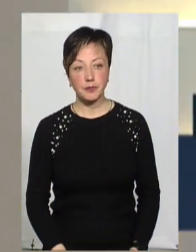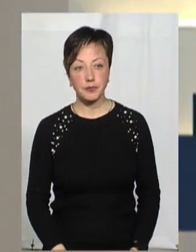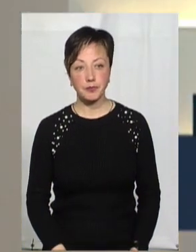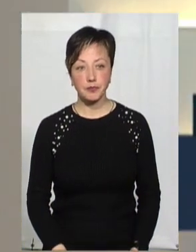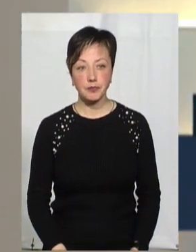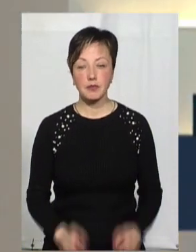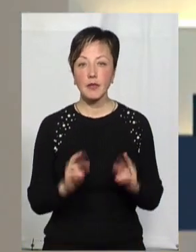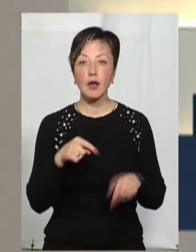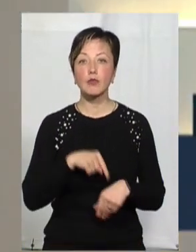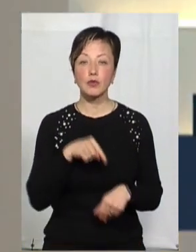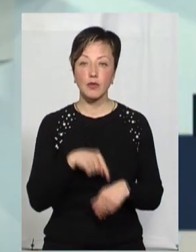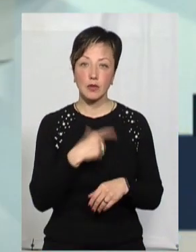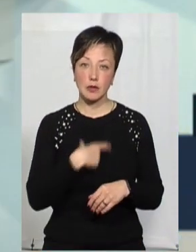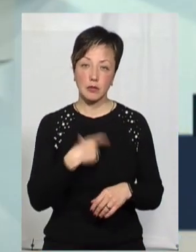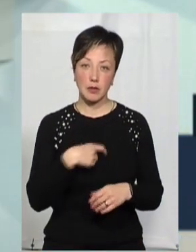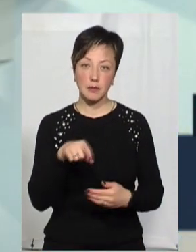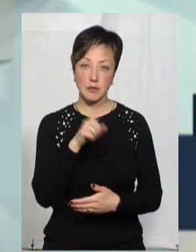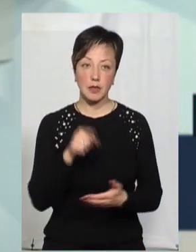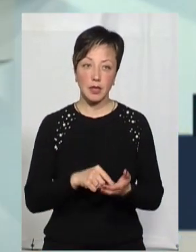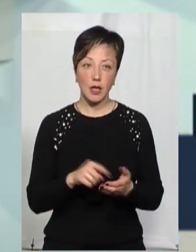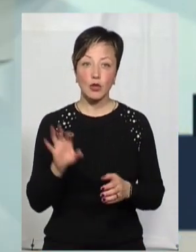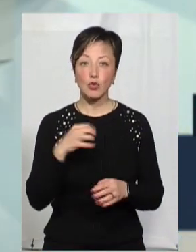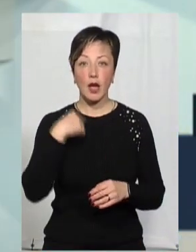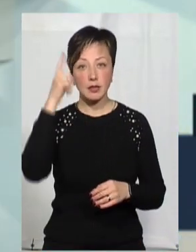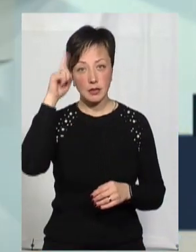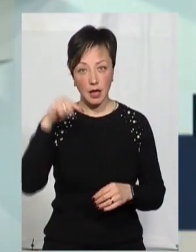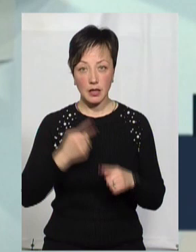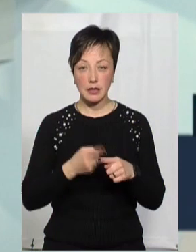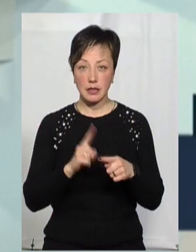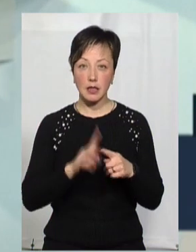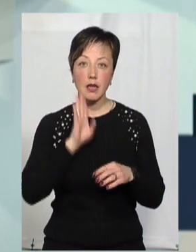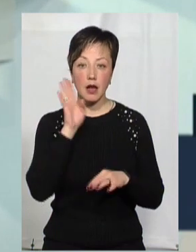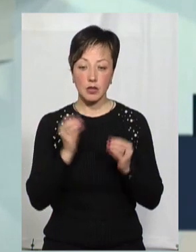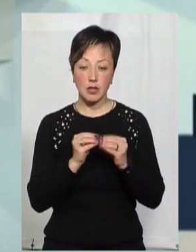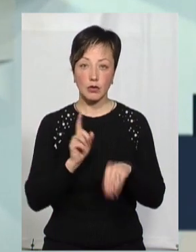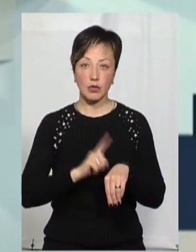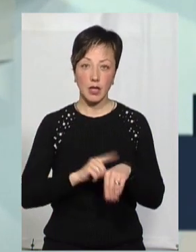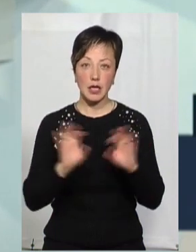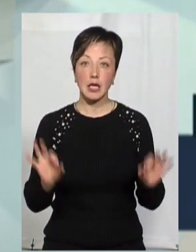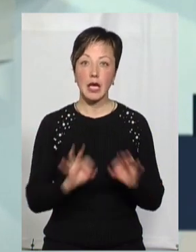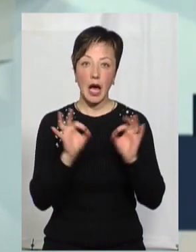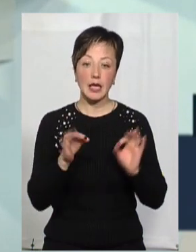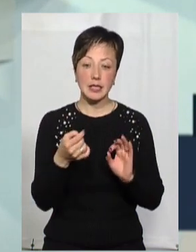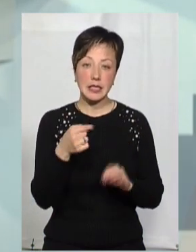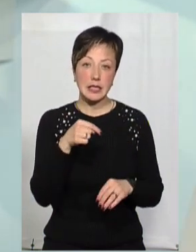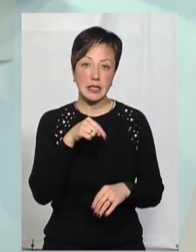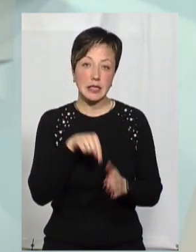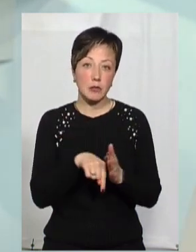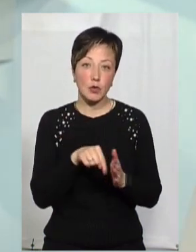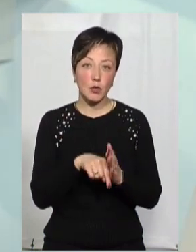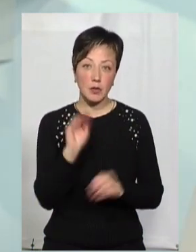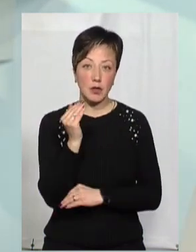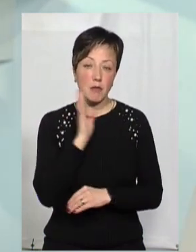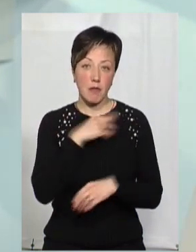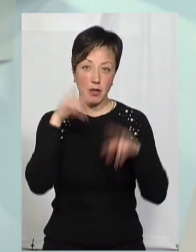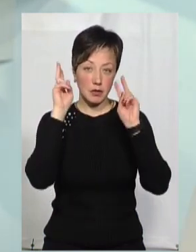А як почувається? З того, що мені відомо, це мені на ранок, на 10-ту годину, ніяких симптомів. Мене цікавила дівчинка,